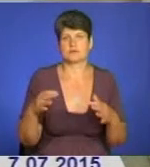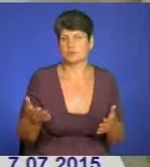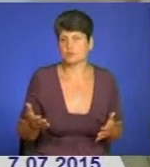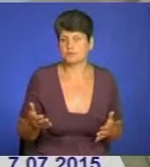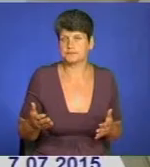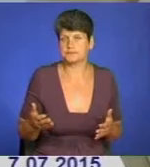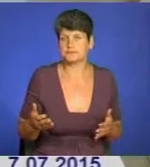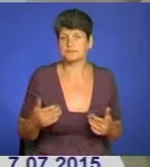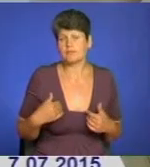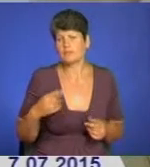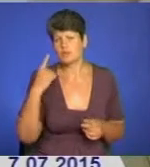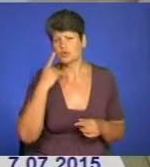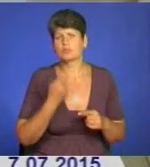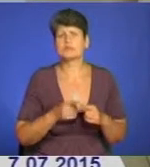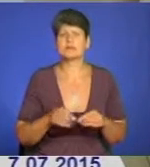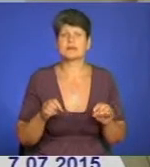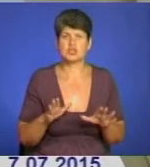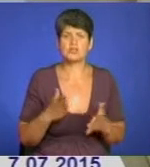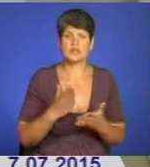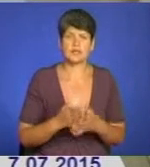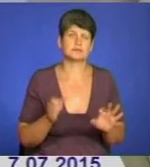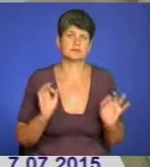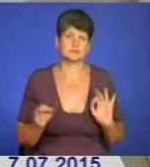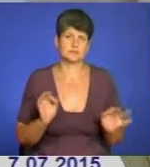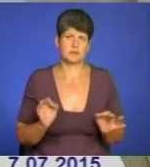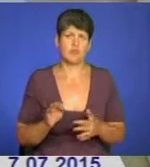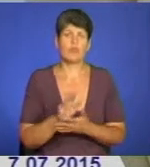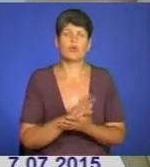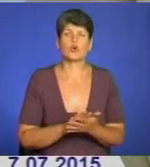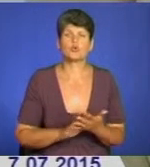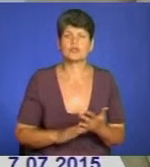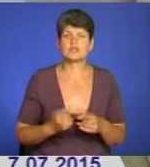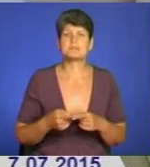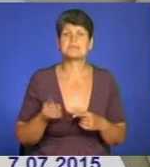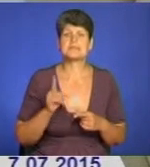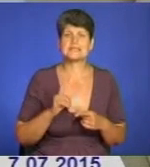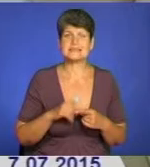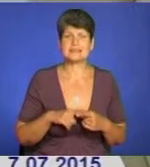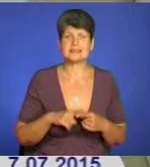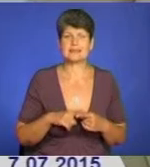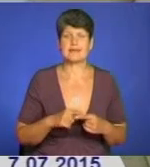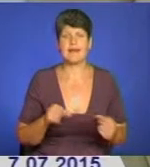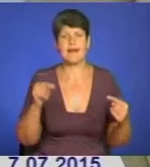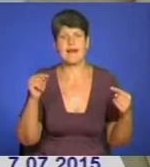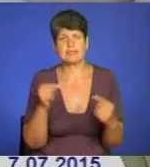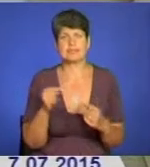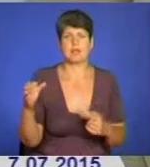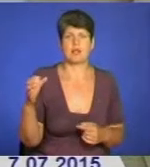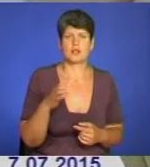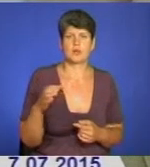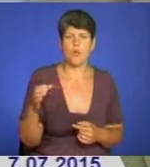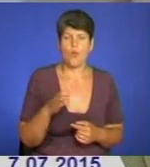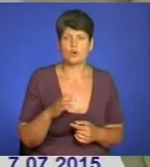що це рішення є абсолютно логічним продовженням цієї певної антиалкогольного